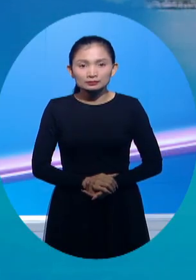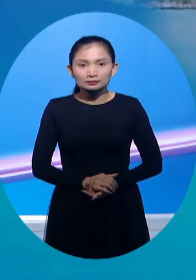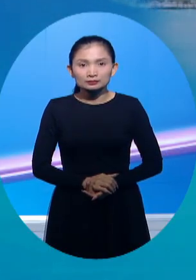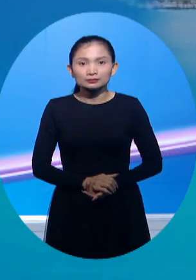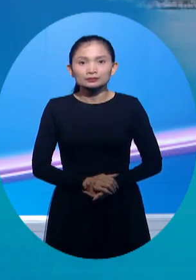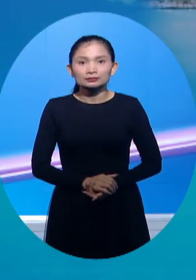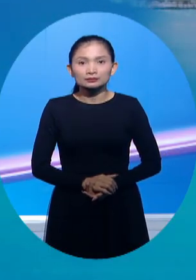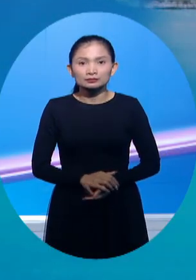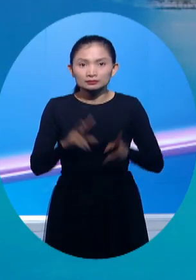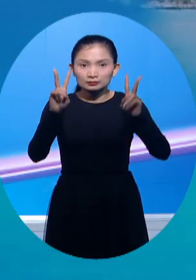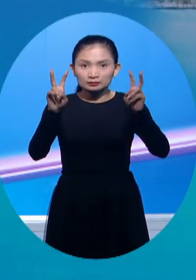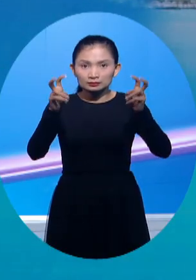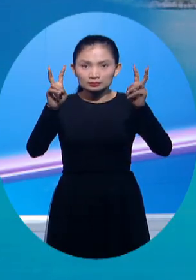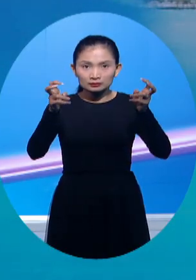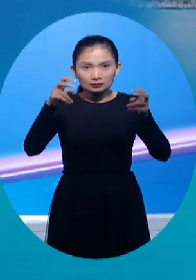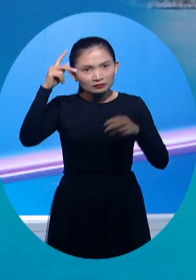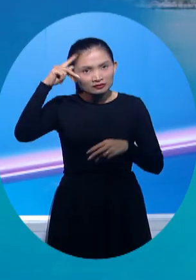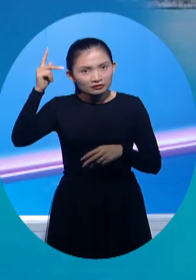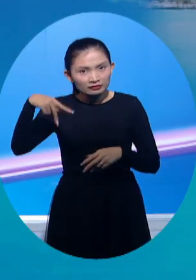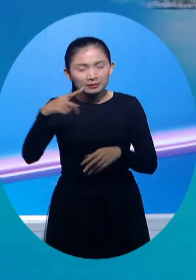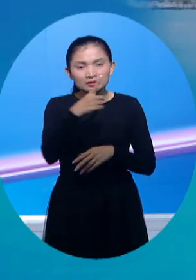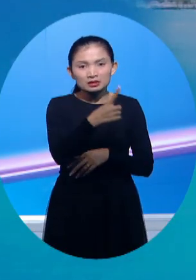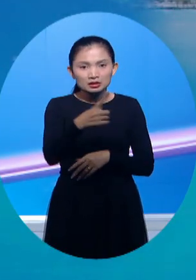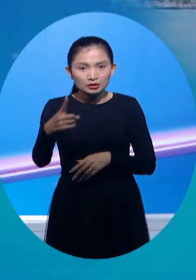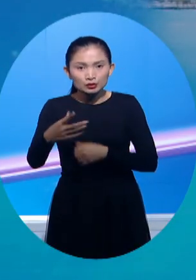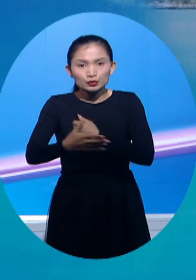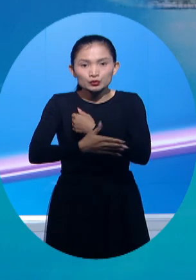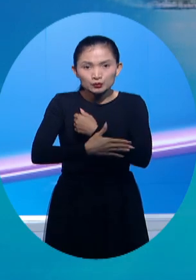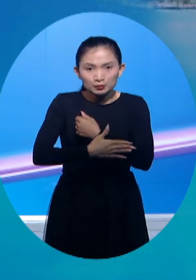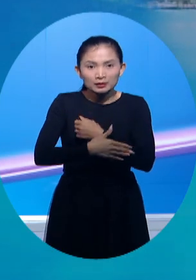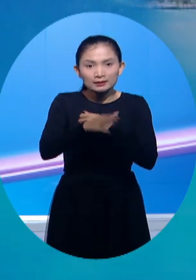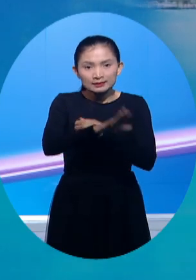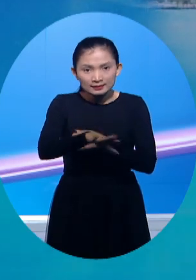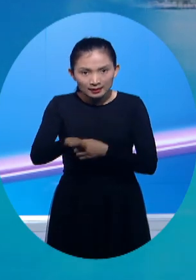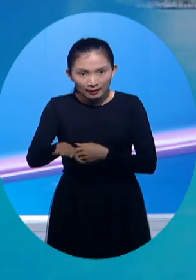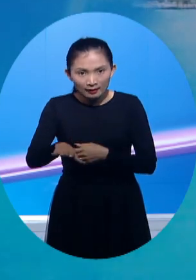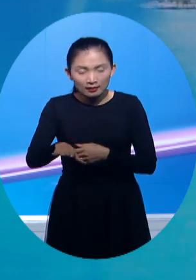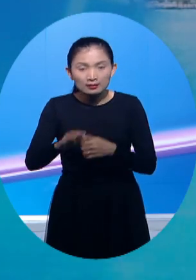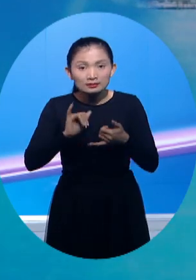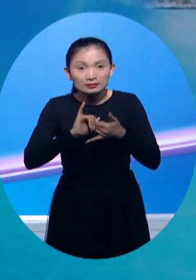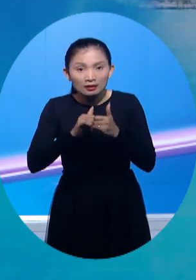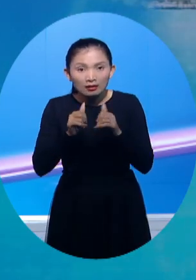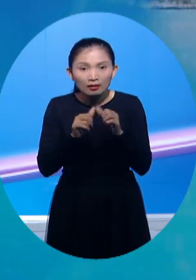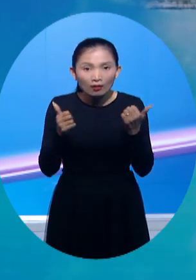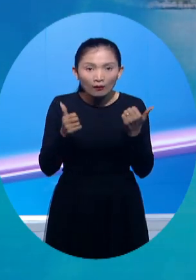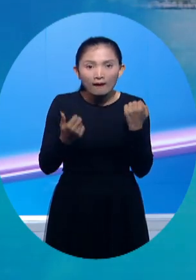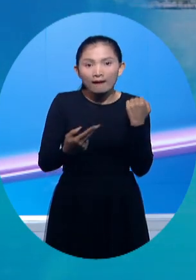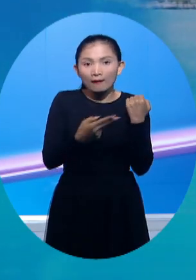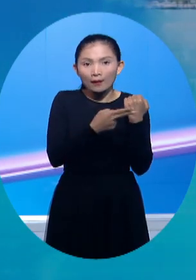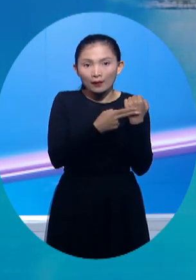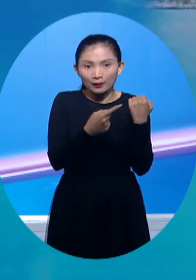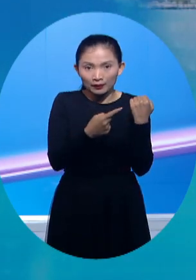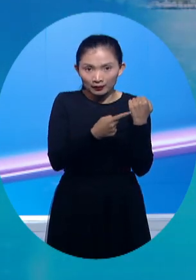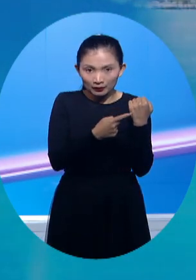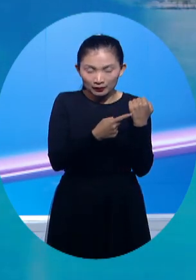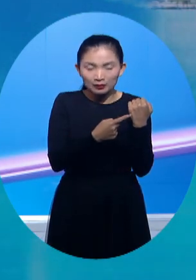Tại hội thảo khoa học giải pháp dinh dưỡng giúp trẻ phát triển trí não toàn diện diễn ra tại Hà Nội, các chuyên gia dinh dưỡng nhi khoa đã chỉ ra rằng dinh dưỡng khoa học hợp lý